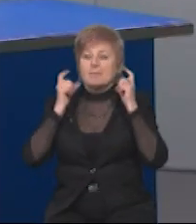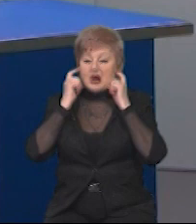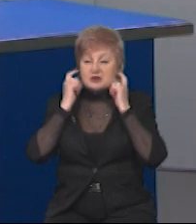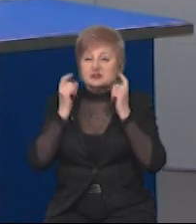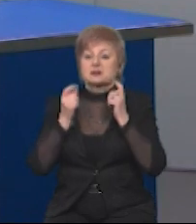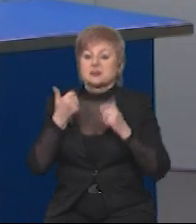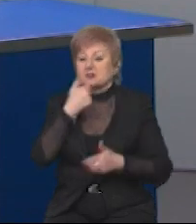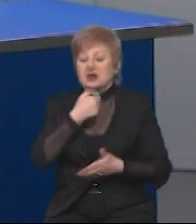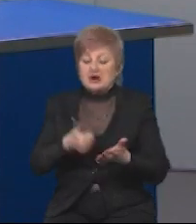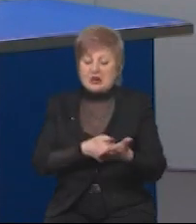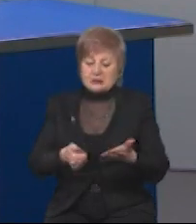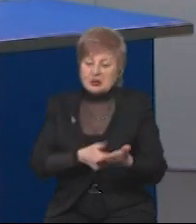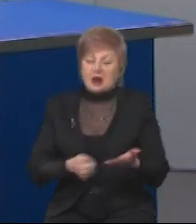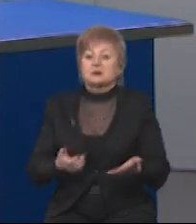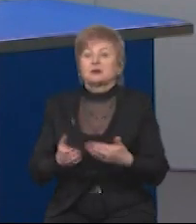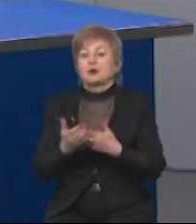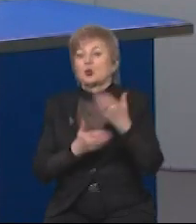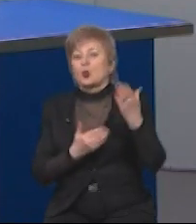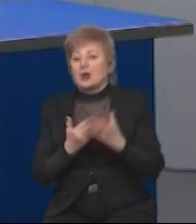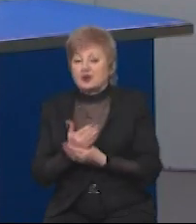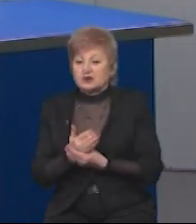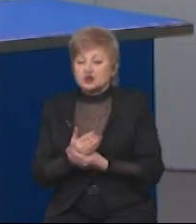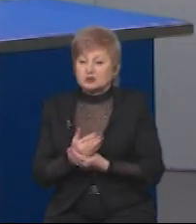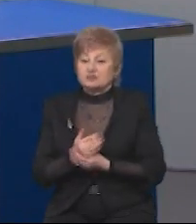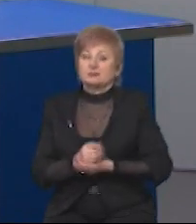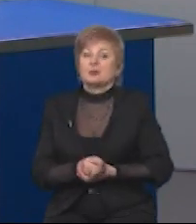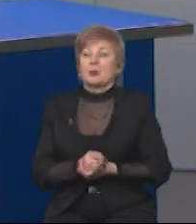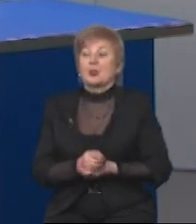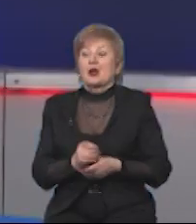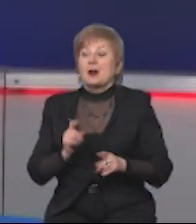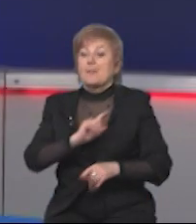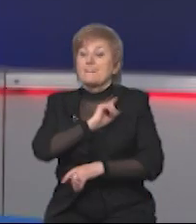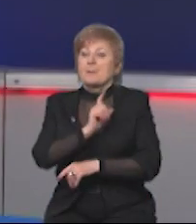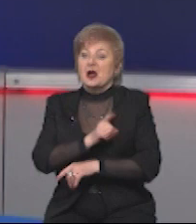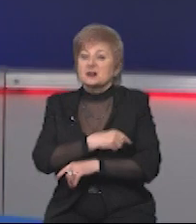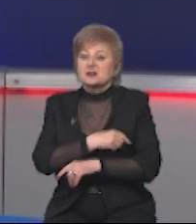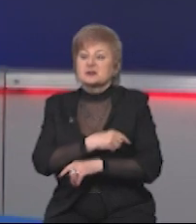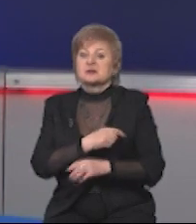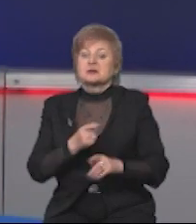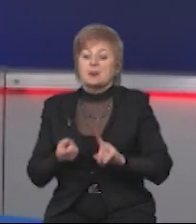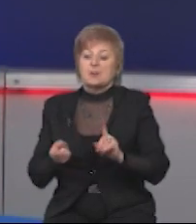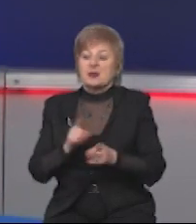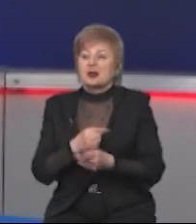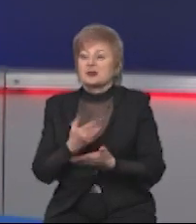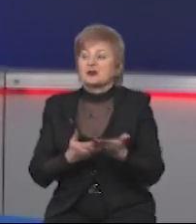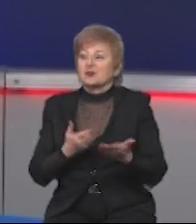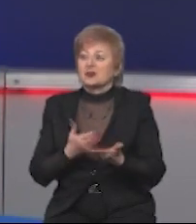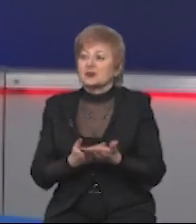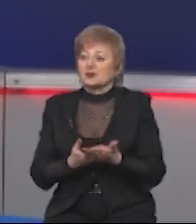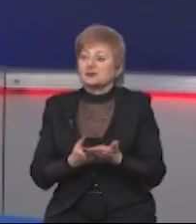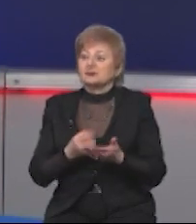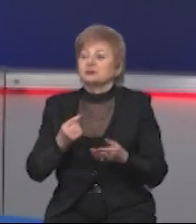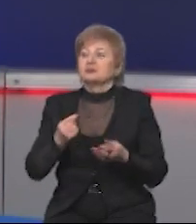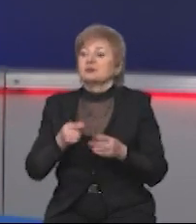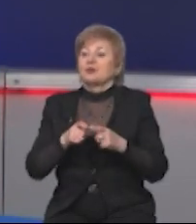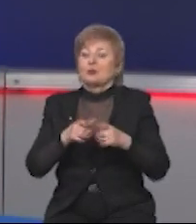масками, респіраторами, рукавичками, антисептиками. От, максимально перейти рекомендується на безготівковий